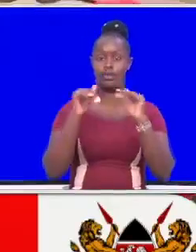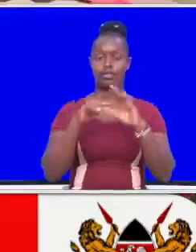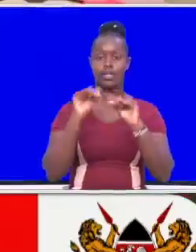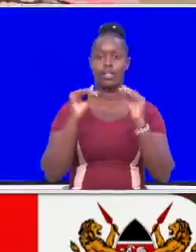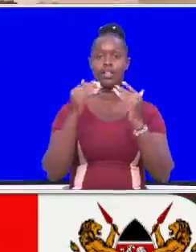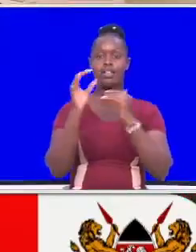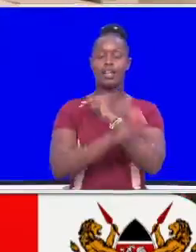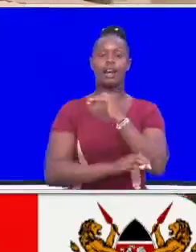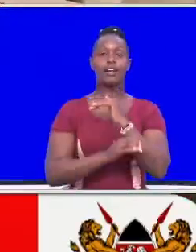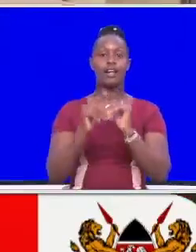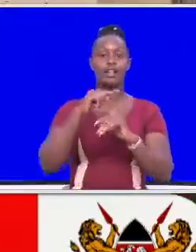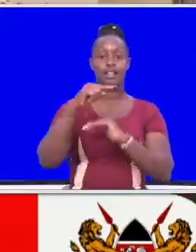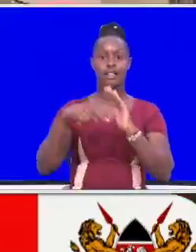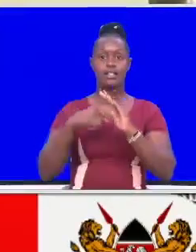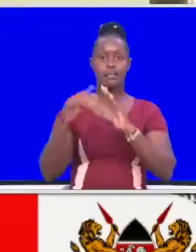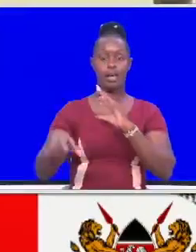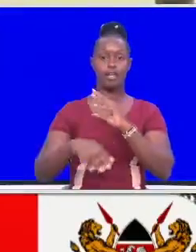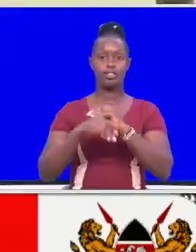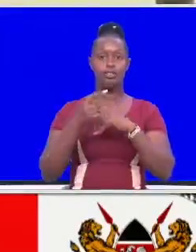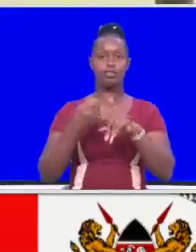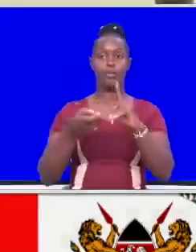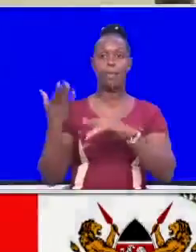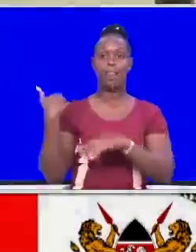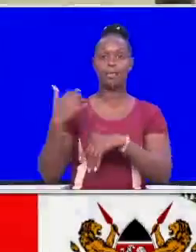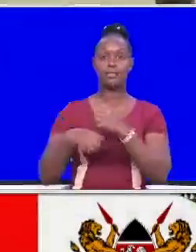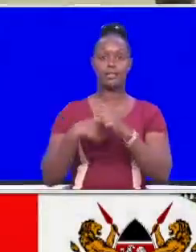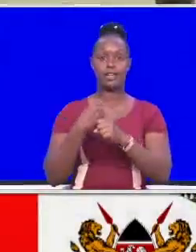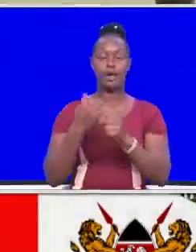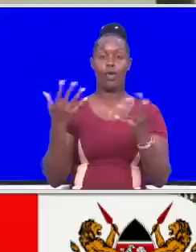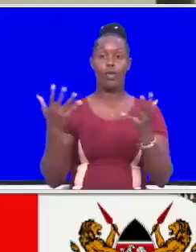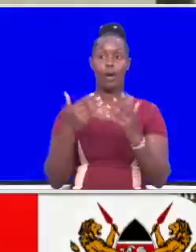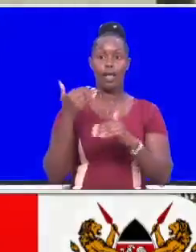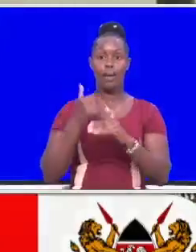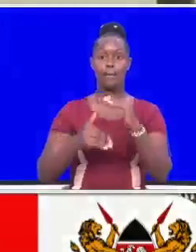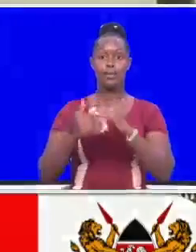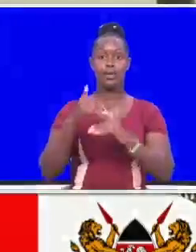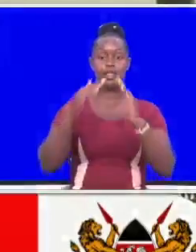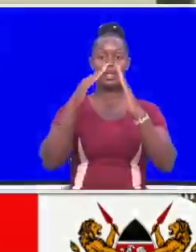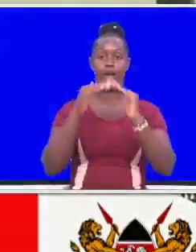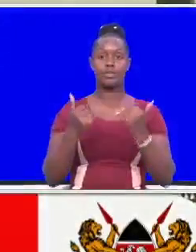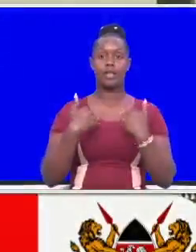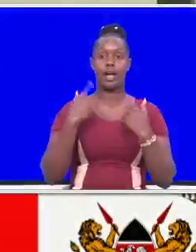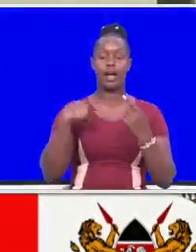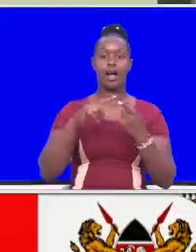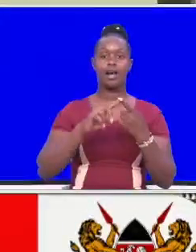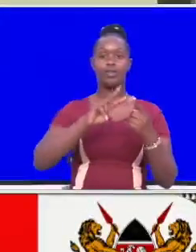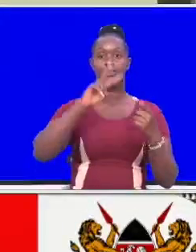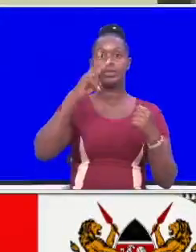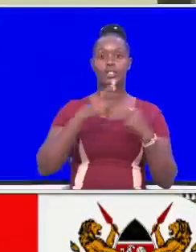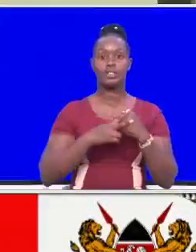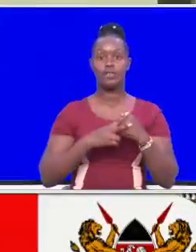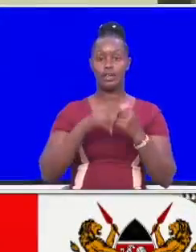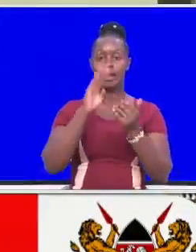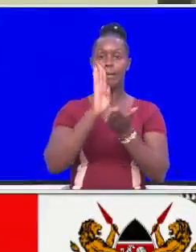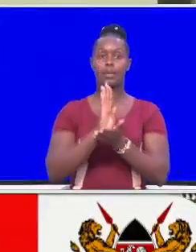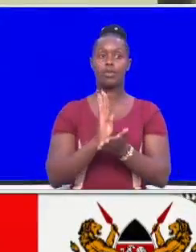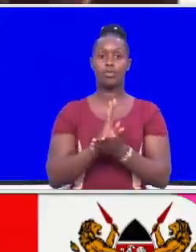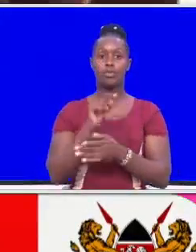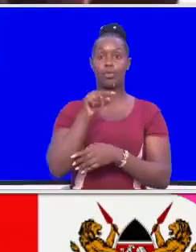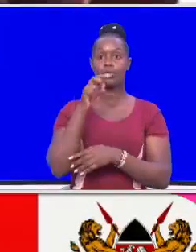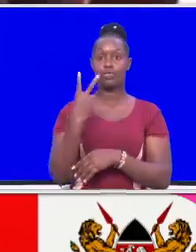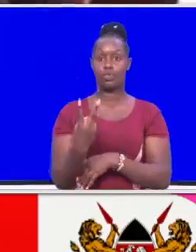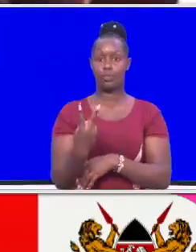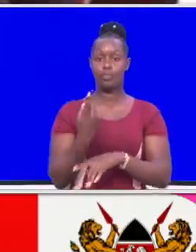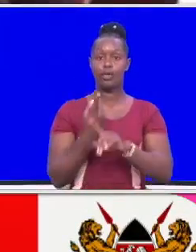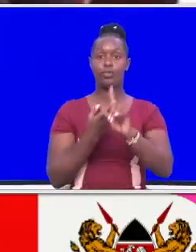ikiwa nyongeza kutoka kwa mwaka jana ambapo ujenzi wa nyumba ulitengewa shilingi bilioni 27.2. Kati ya bilioni